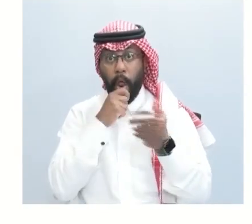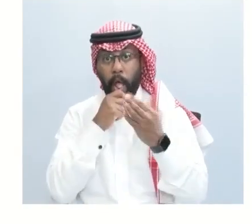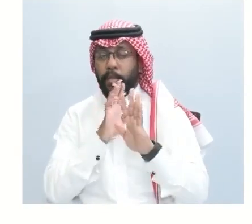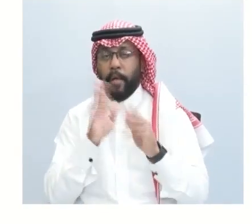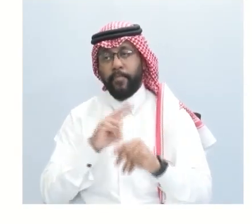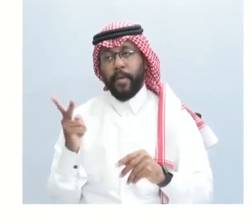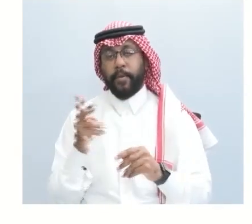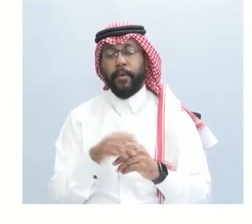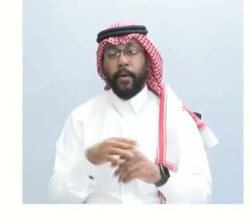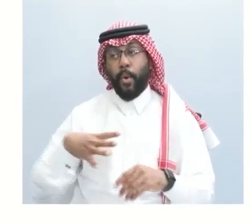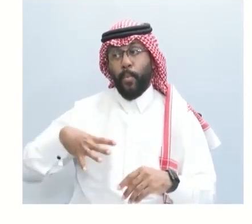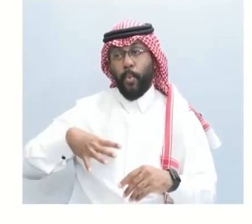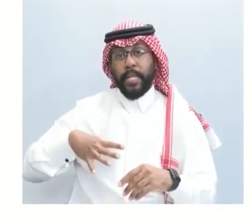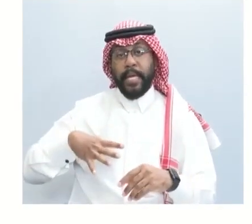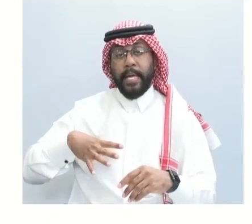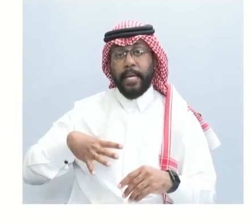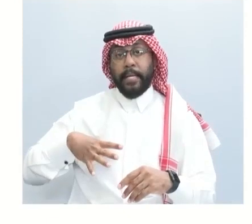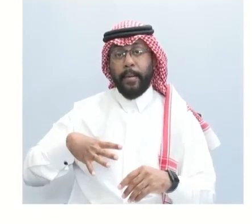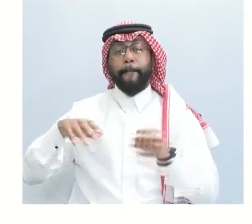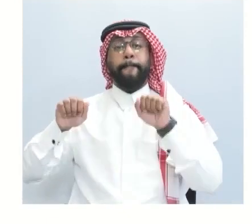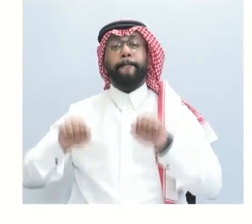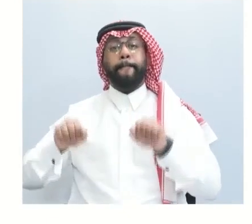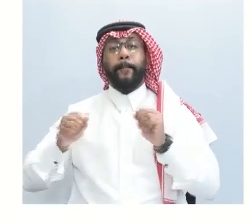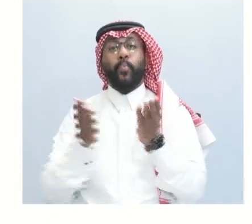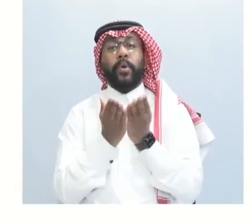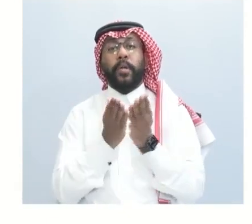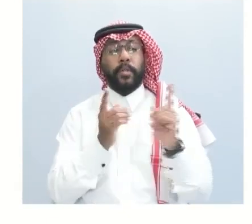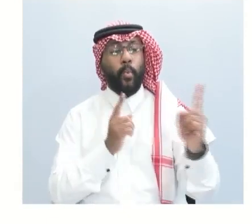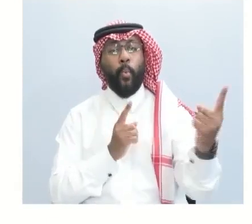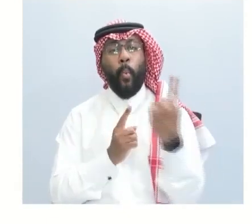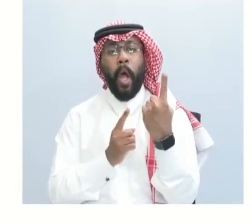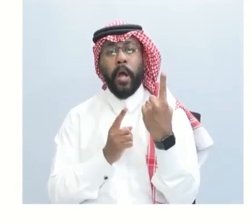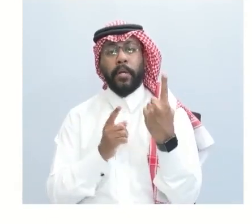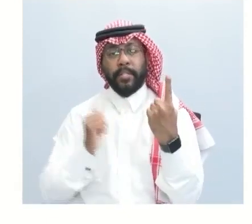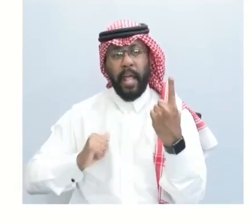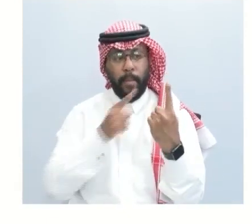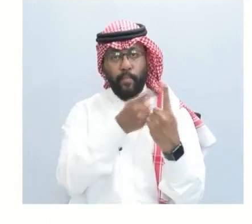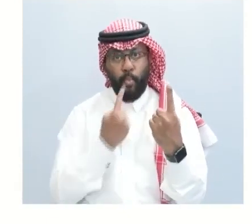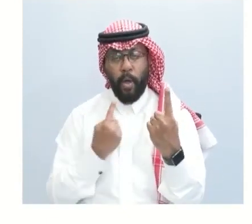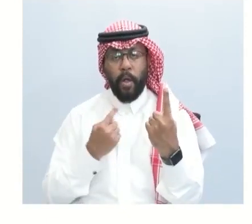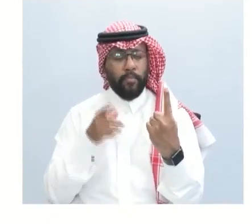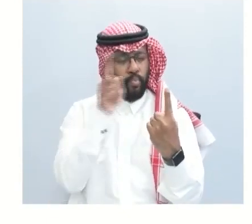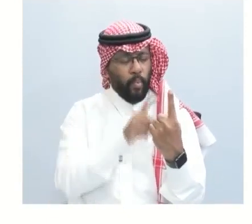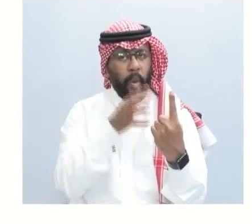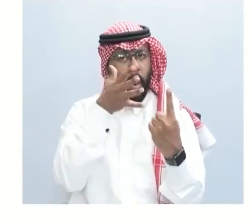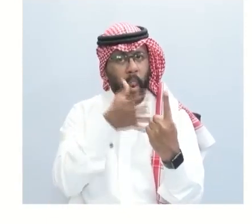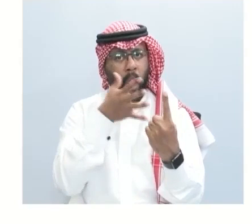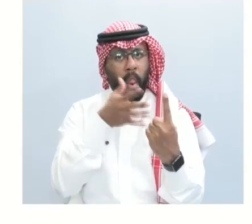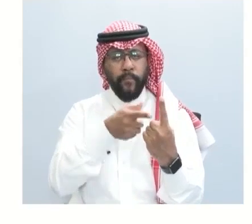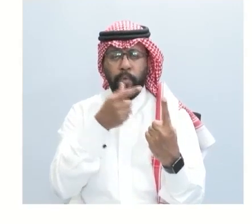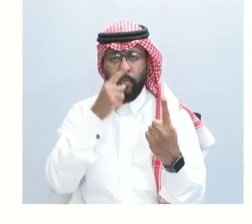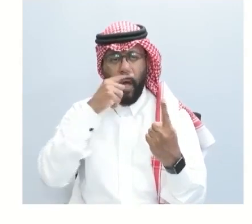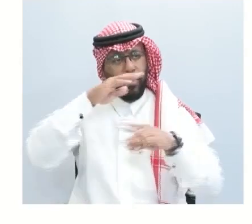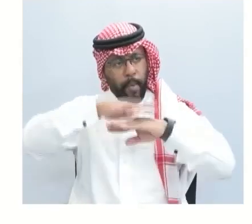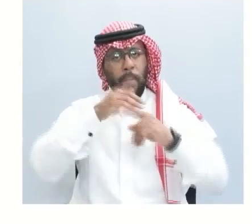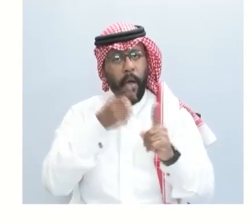جميل مدير المدرسه يناقش احد الطلاب حول مستواه الدراسي هل هو ايضا من المنتميه ام ليست ام